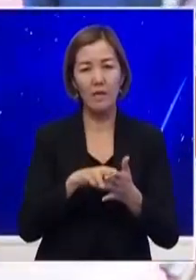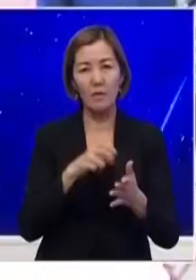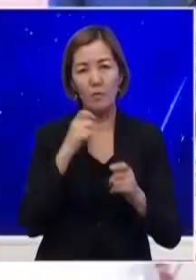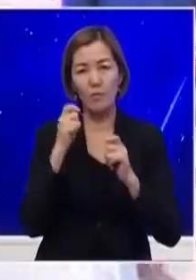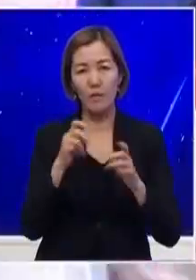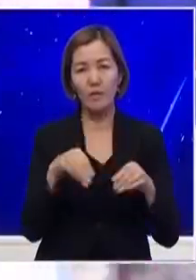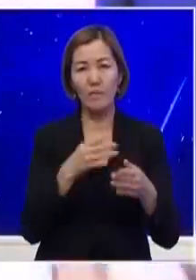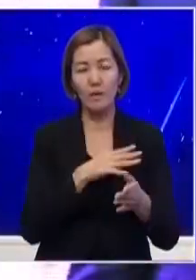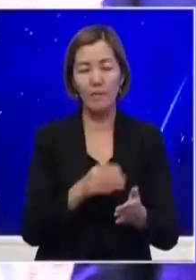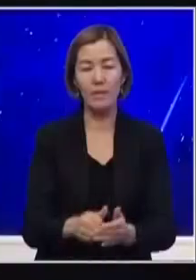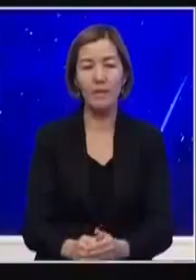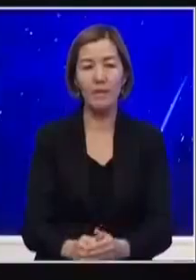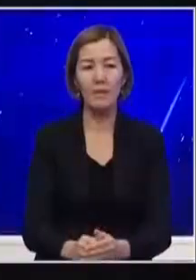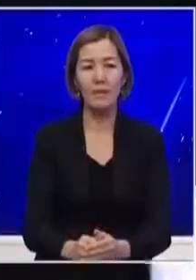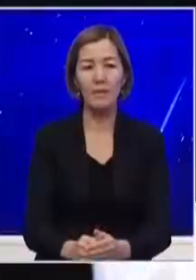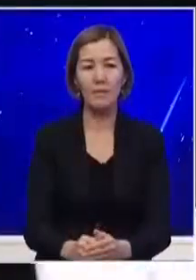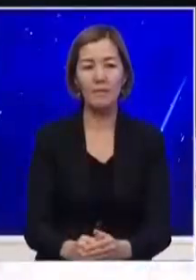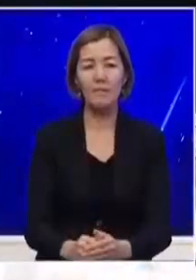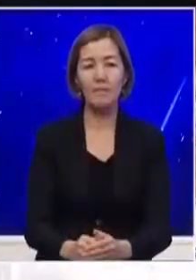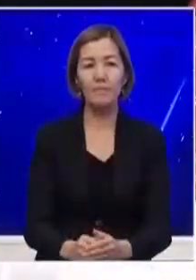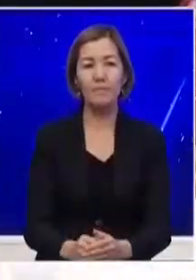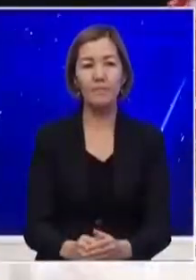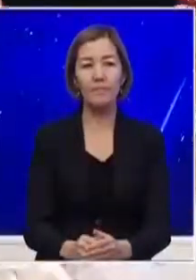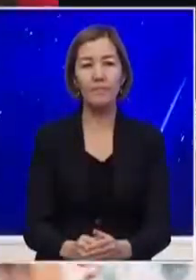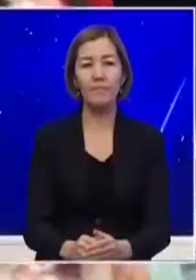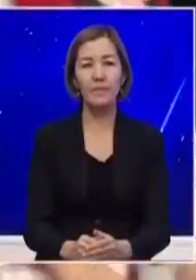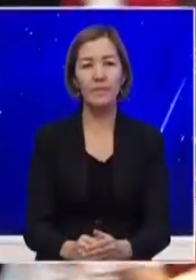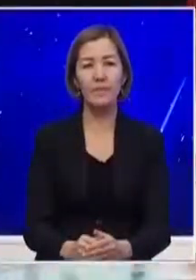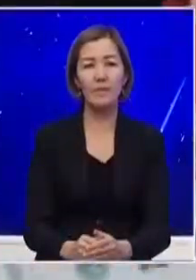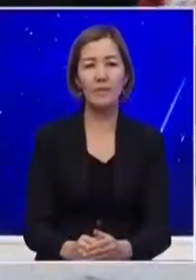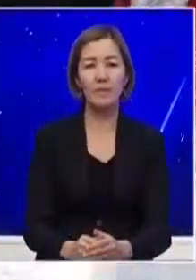ақшалай сыйлықтармен марапатталды. Камила Тынштай, Абзал Нүсіп, Жетісу телеарнасы, Ақсу ауданынан.